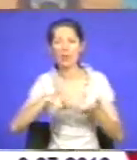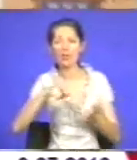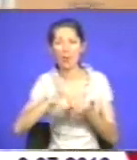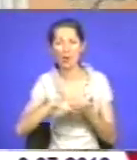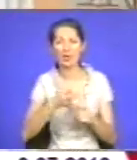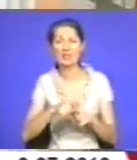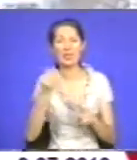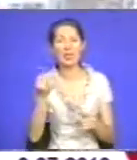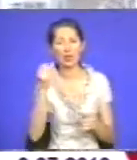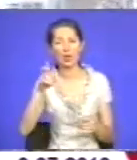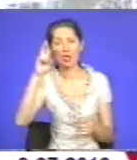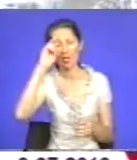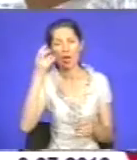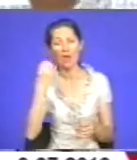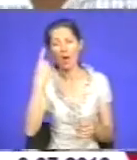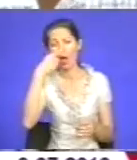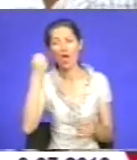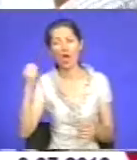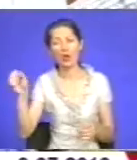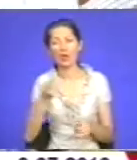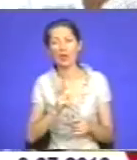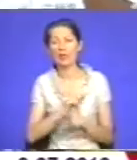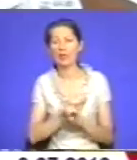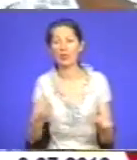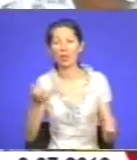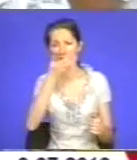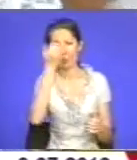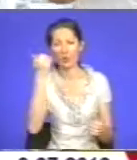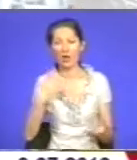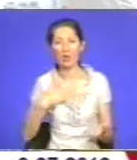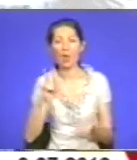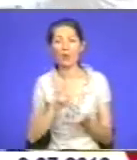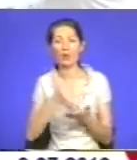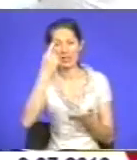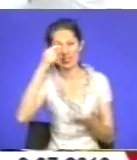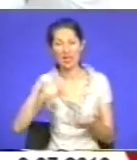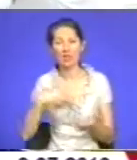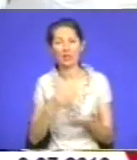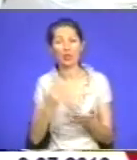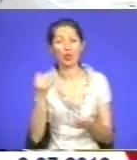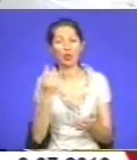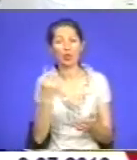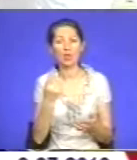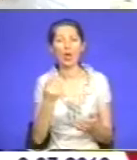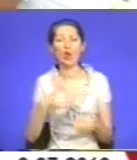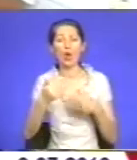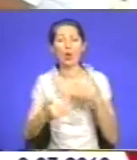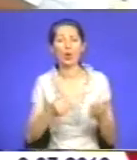можна забувати. Ми повинні знати свою історію, і це один із кроків до того пізнання нашої